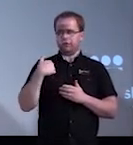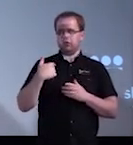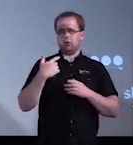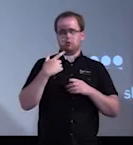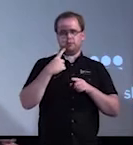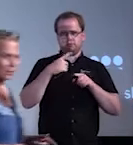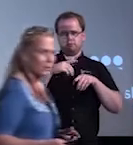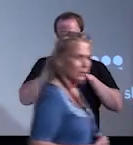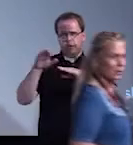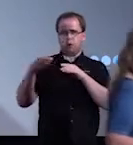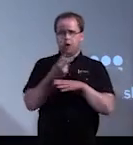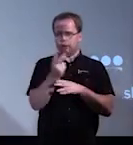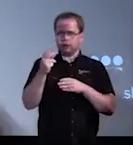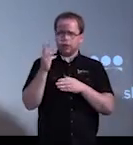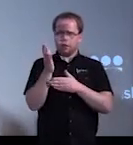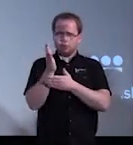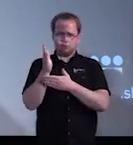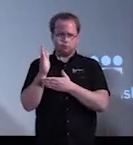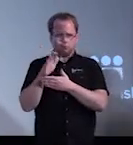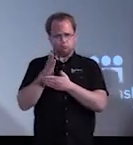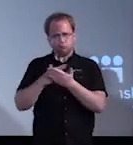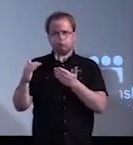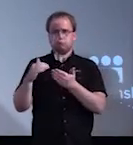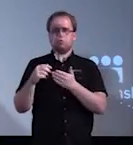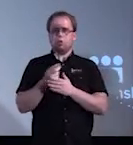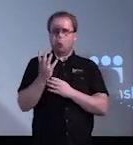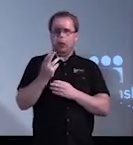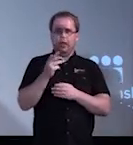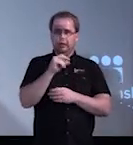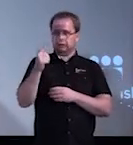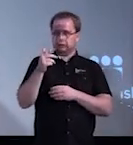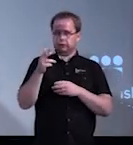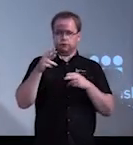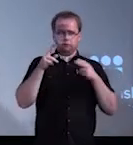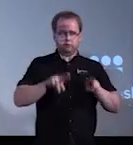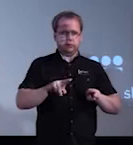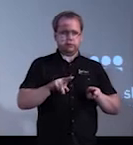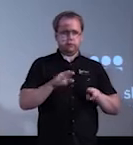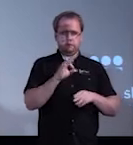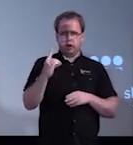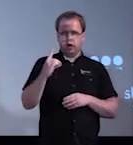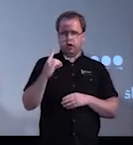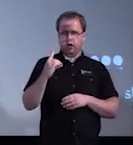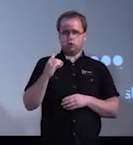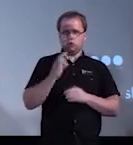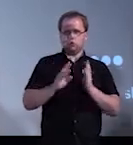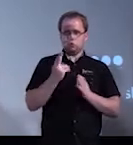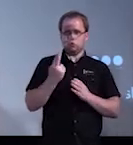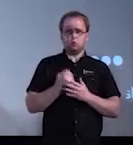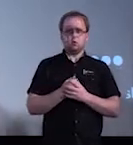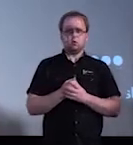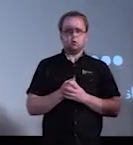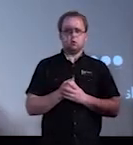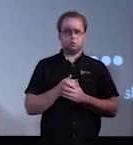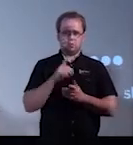på andra departement än på mitt. Det pågår ett par rättsfall just nu som kommer vara väldigt viktiga att följa, utfallet av dem. Bli